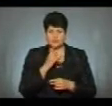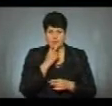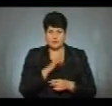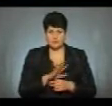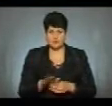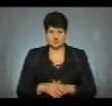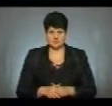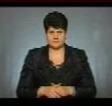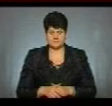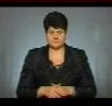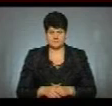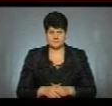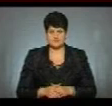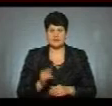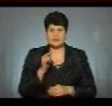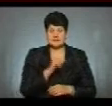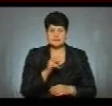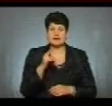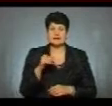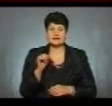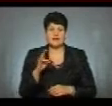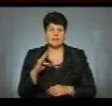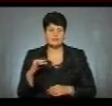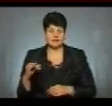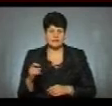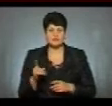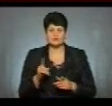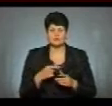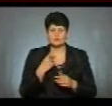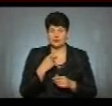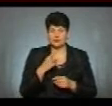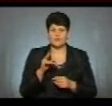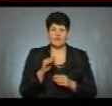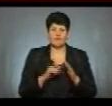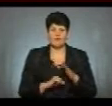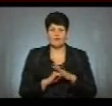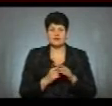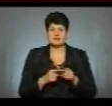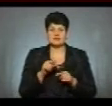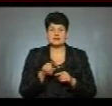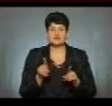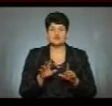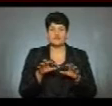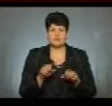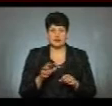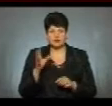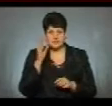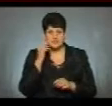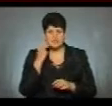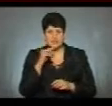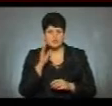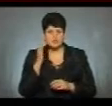побачили. З тих даних, що також називає фонд, це те, що владу вважають кращою за